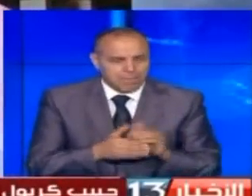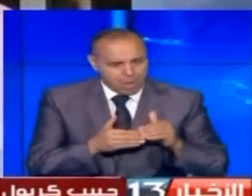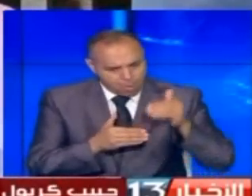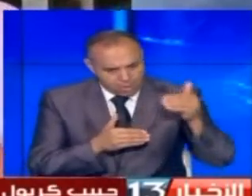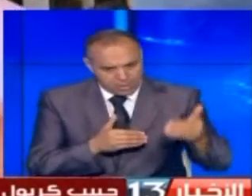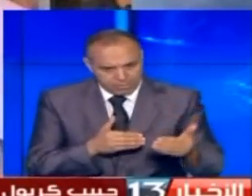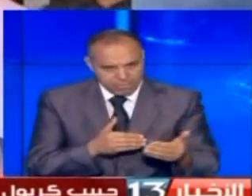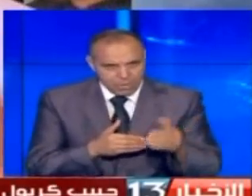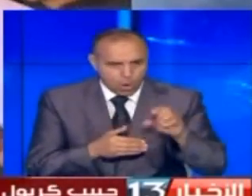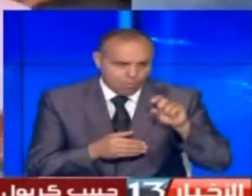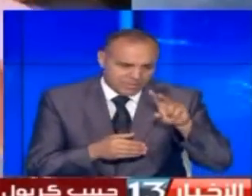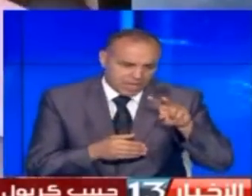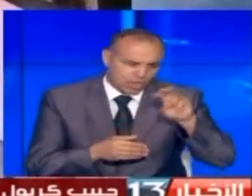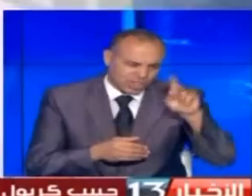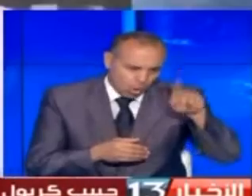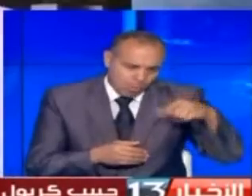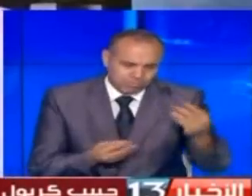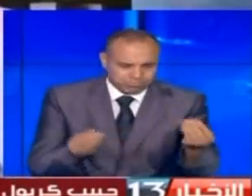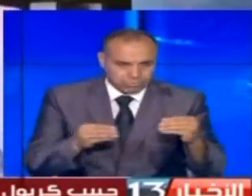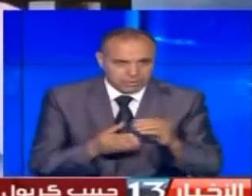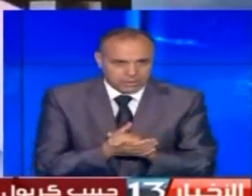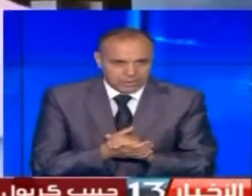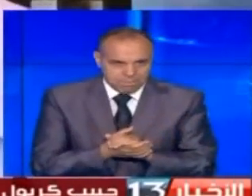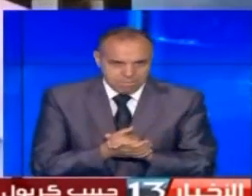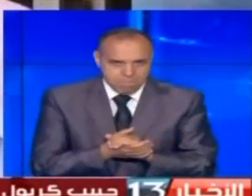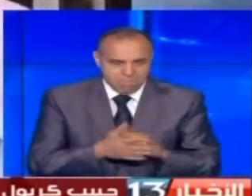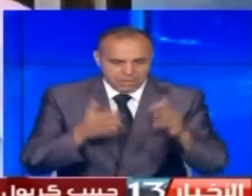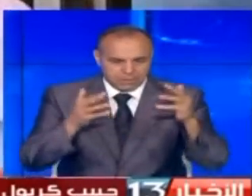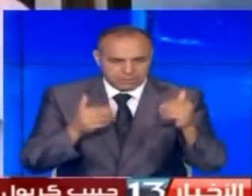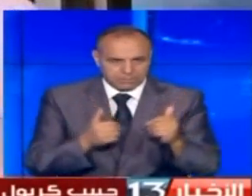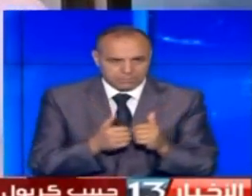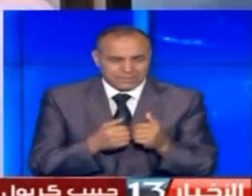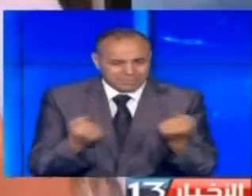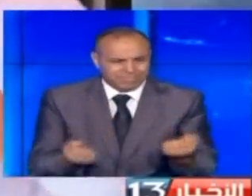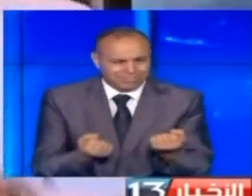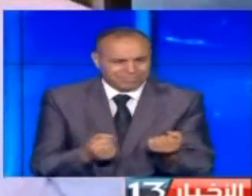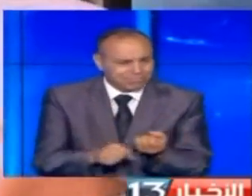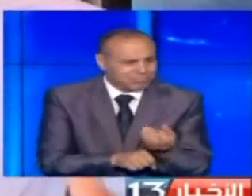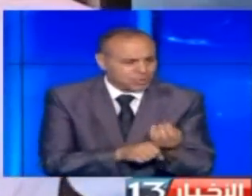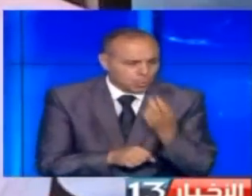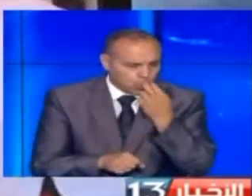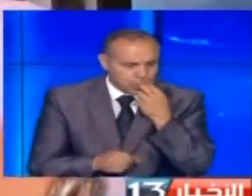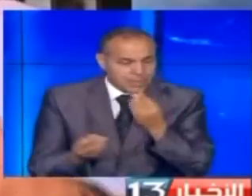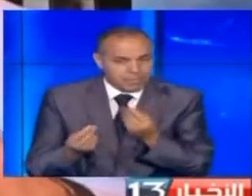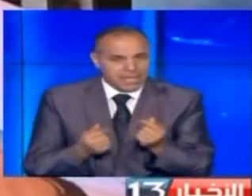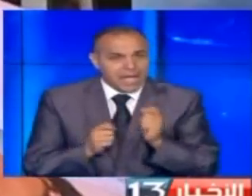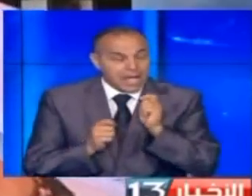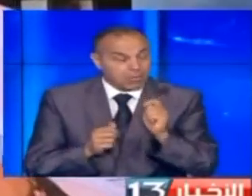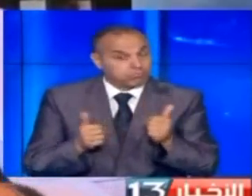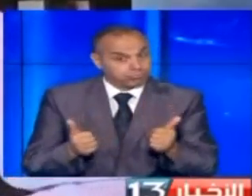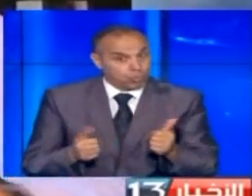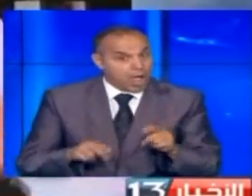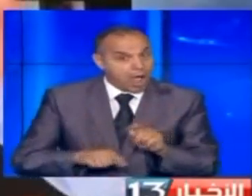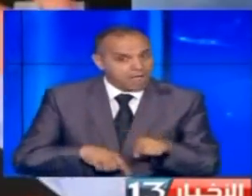متاع بين 15 يوم 20 يوم أخرين. لقينا اللي حسب الإحصائيات الموجودة أنه الحملات التحسيسية اللي قامت بها الشرطة البيئية أعطت أكل